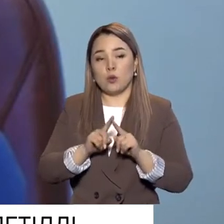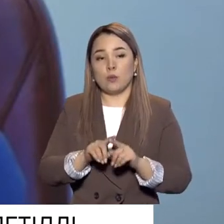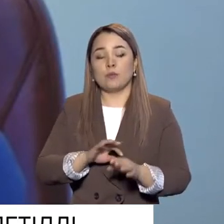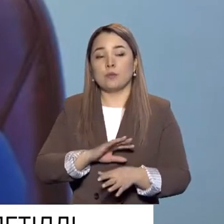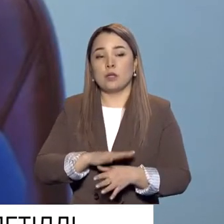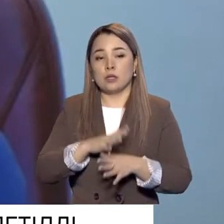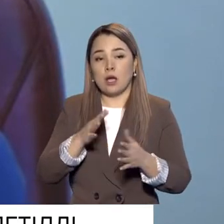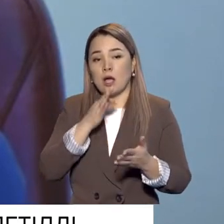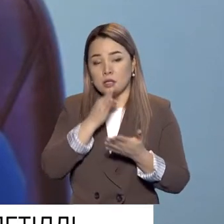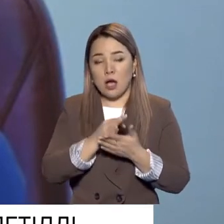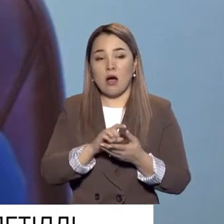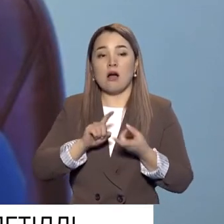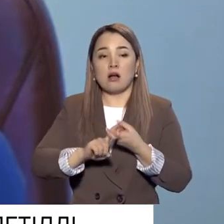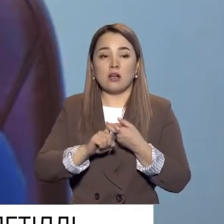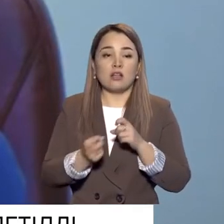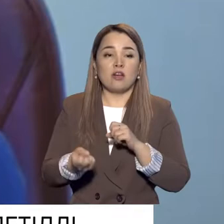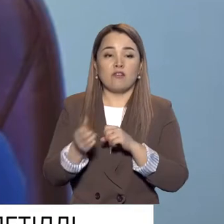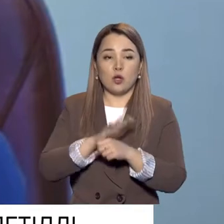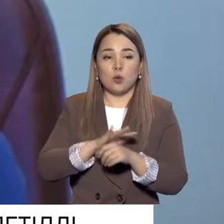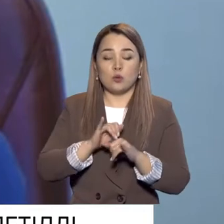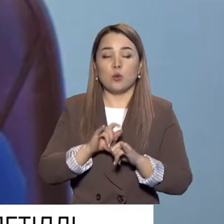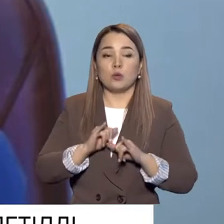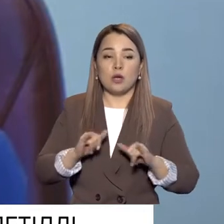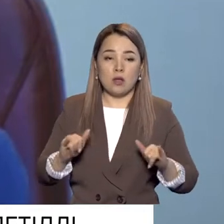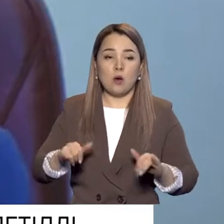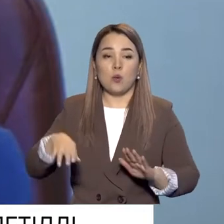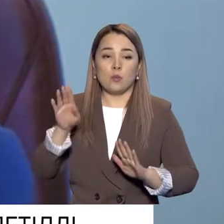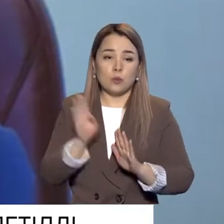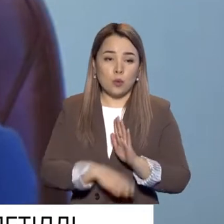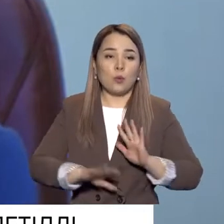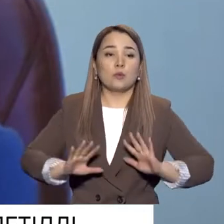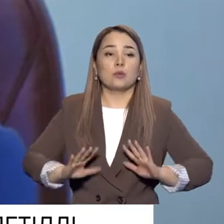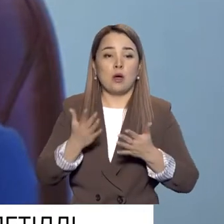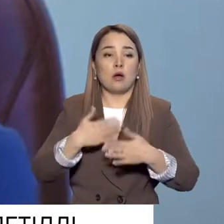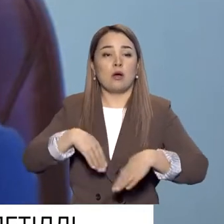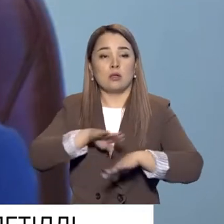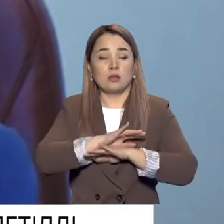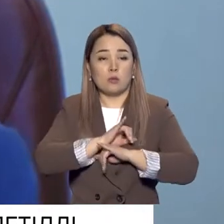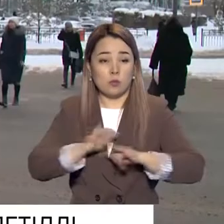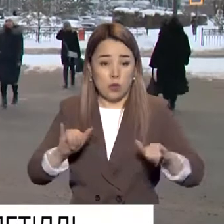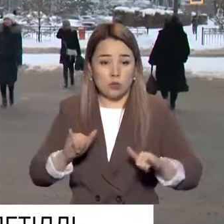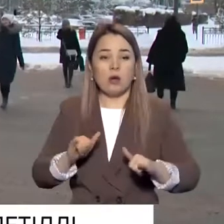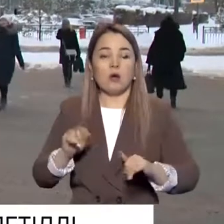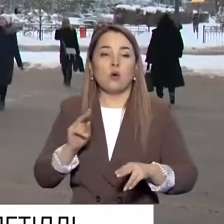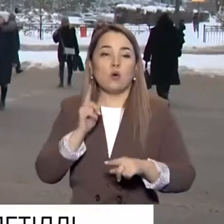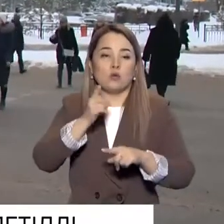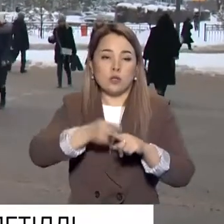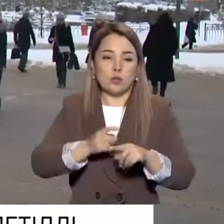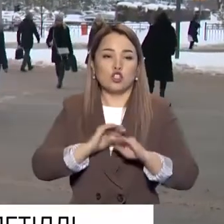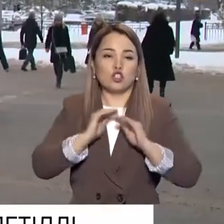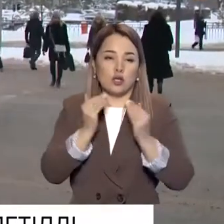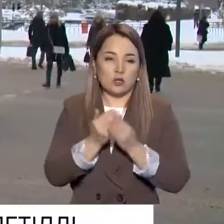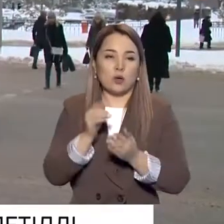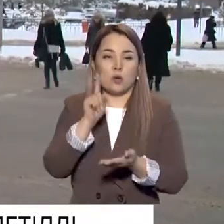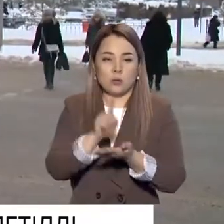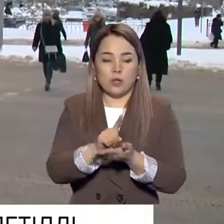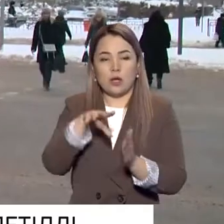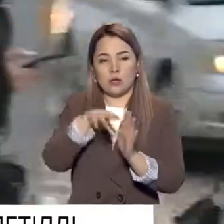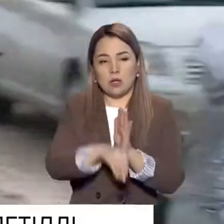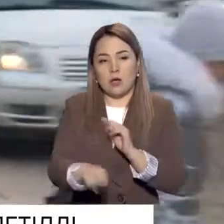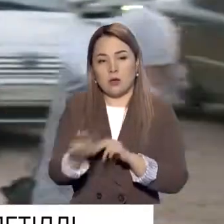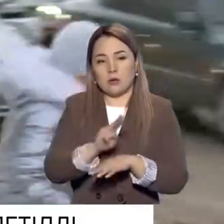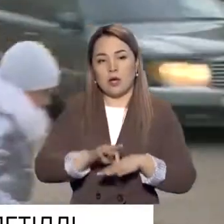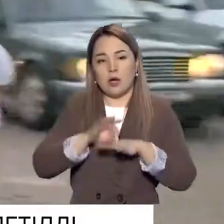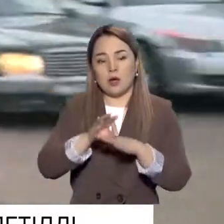туғанда және коронавирус инфекцияның өлім-жітімі артса, қосымша шектеу шаралары енгізіледі. Яғни карантиннің жеңілдеуін